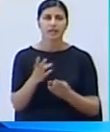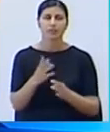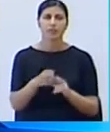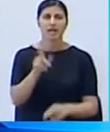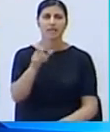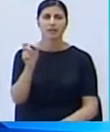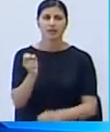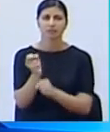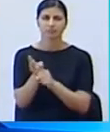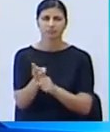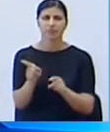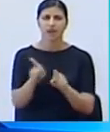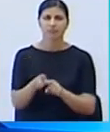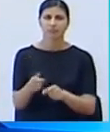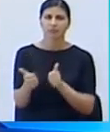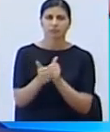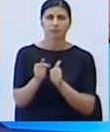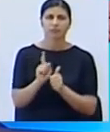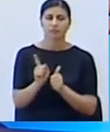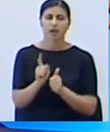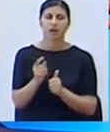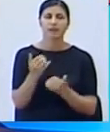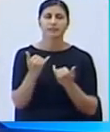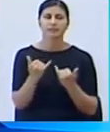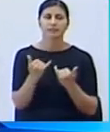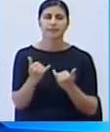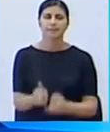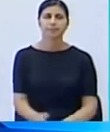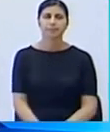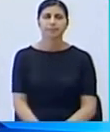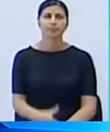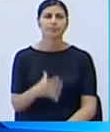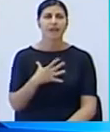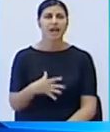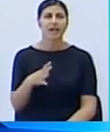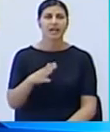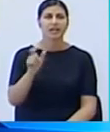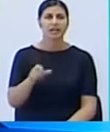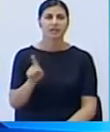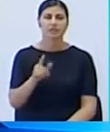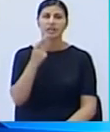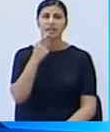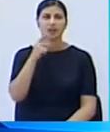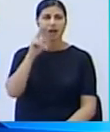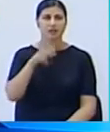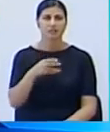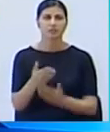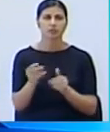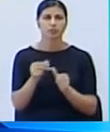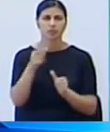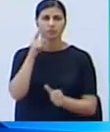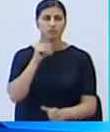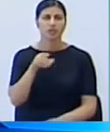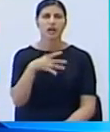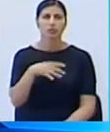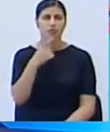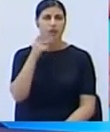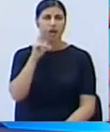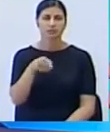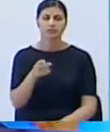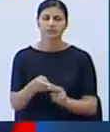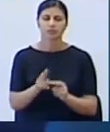ხელს ყურავთ და დღეს მაგალითად როდესაც მოსახლეობის არაქართული მოსახლეობა დიდმა ნაწილმა ქართული ენა არ იცის ეს